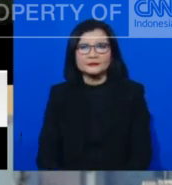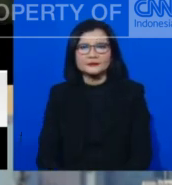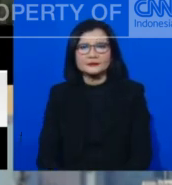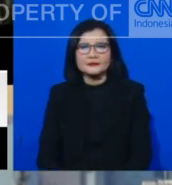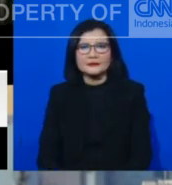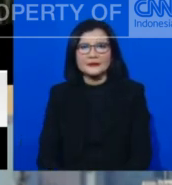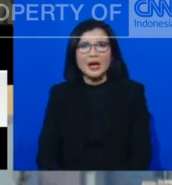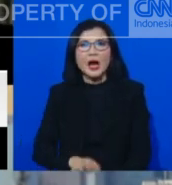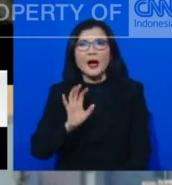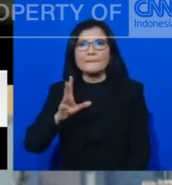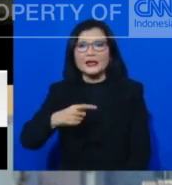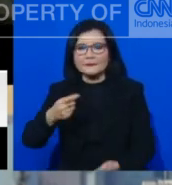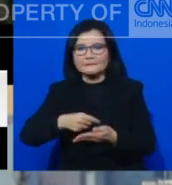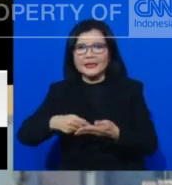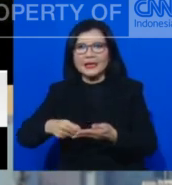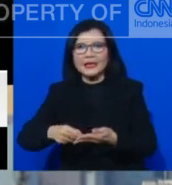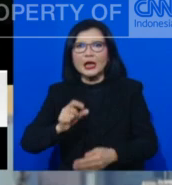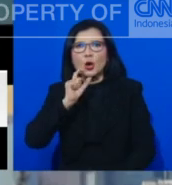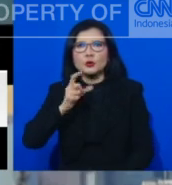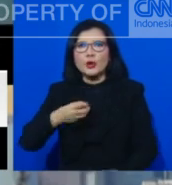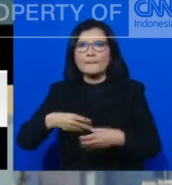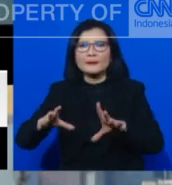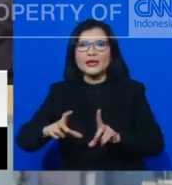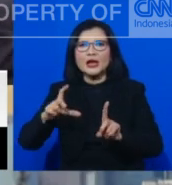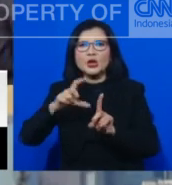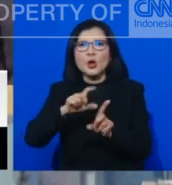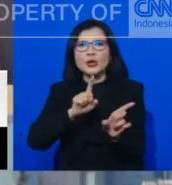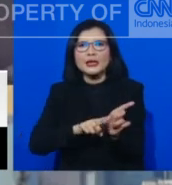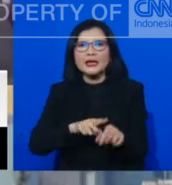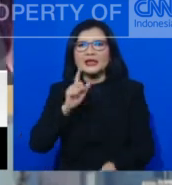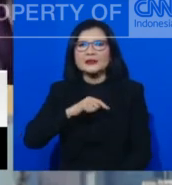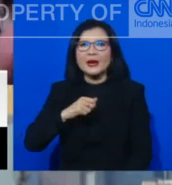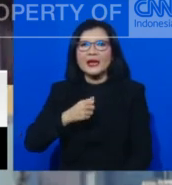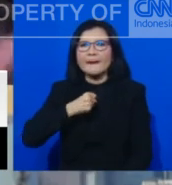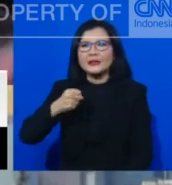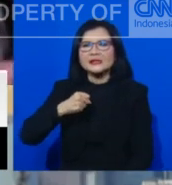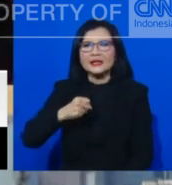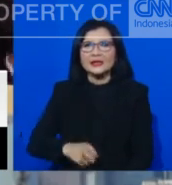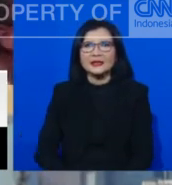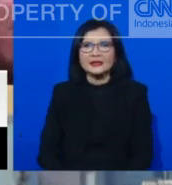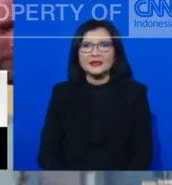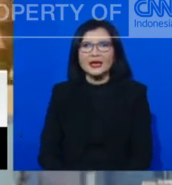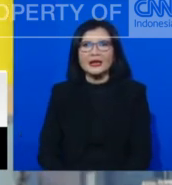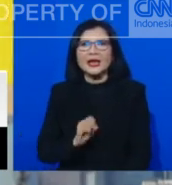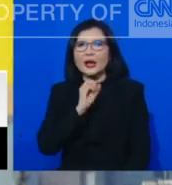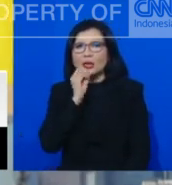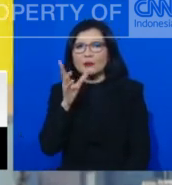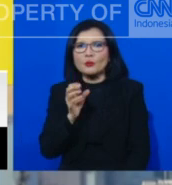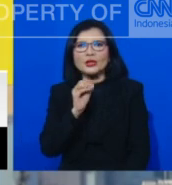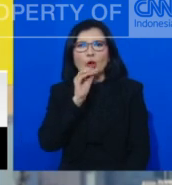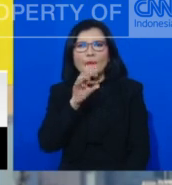menandatangani sebuah petisi untuk melepaskan Donnie Yen sebagai presenter karena dia membuat beberapa komentar Pro